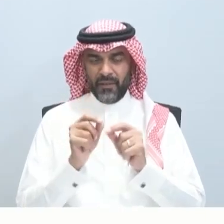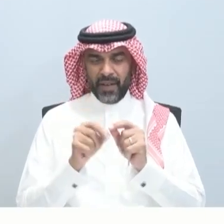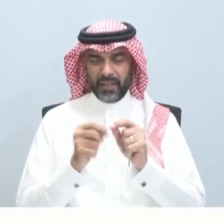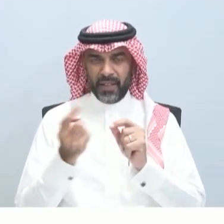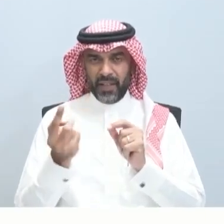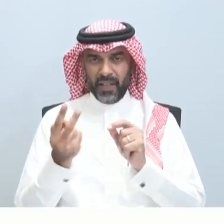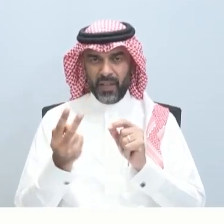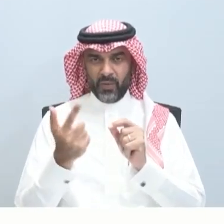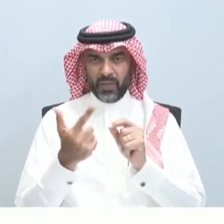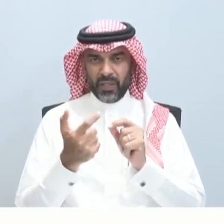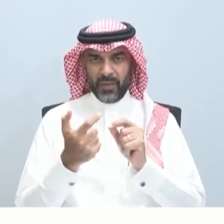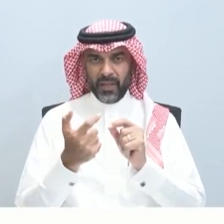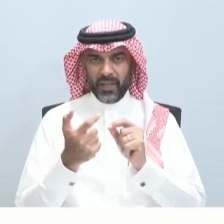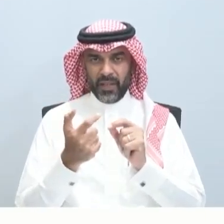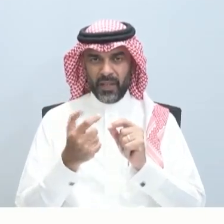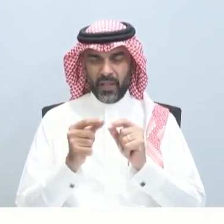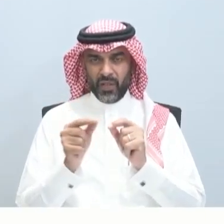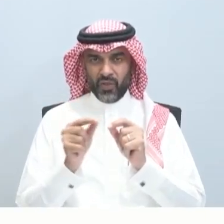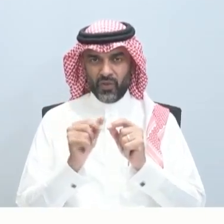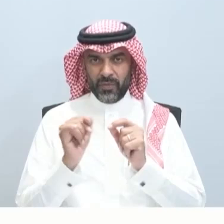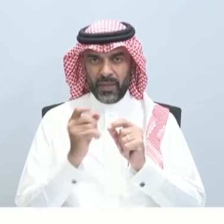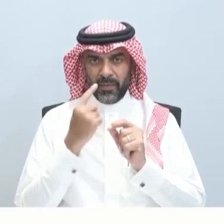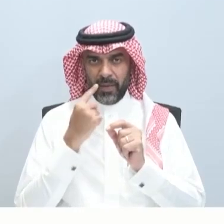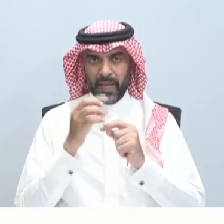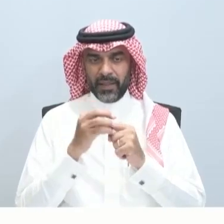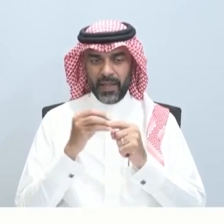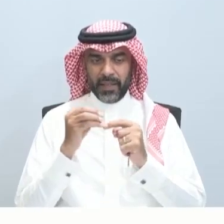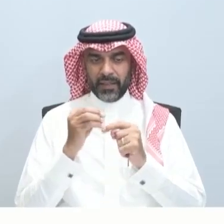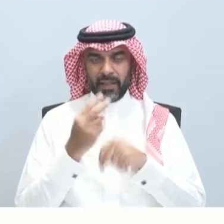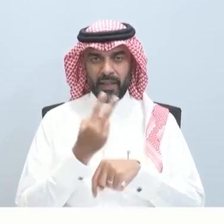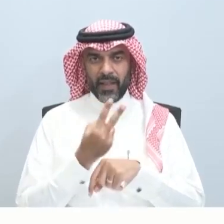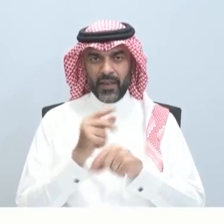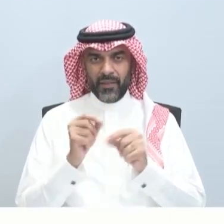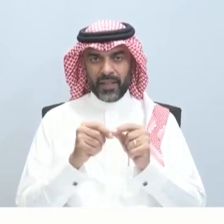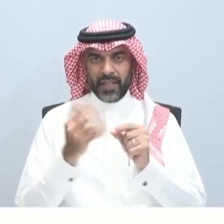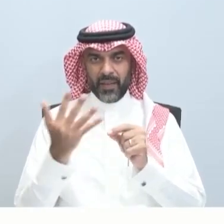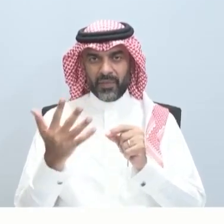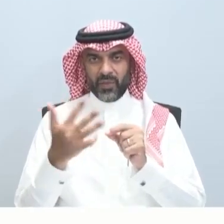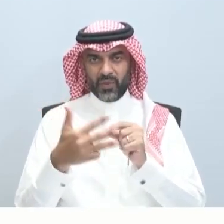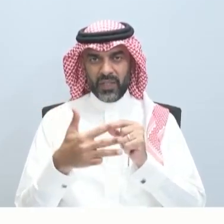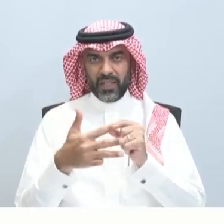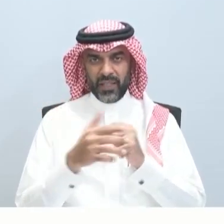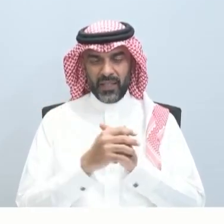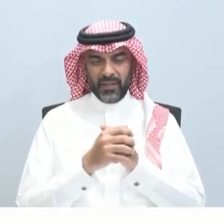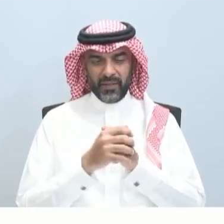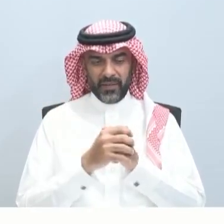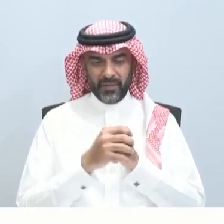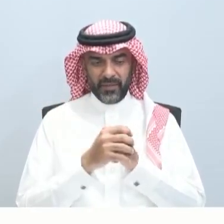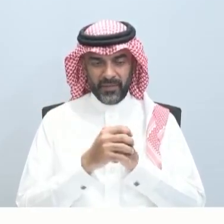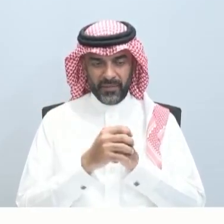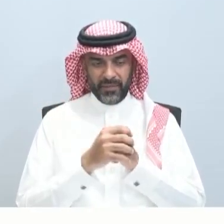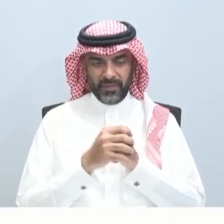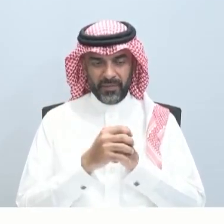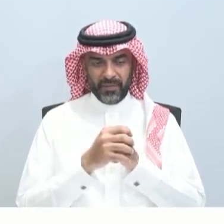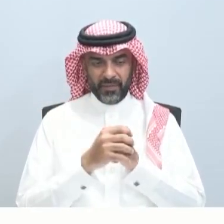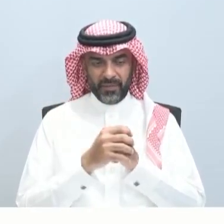واثنان وسبعون جزءا من مئه مطروحا منها اثنان وخمسه وتسعون جزءا